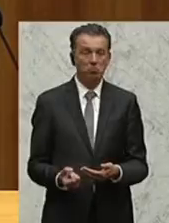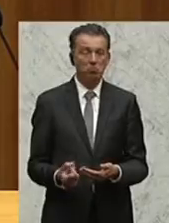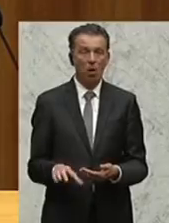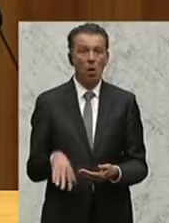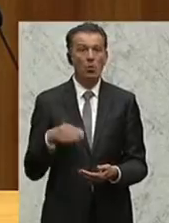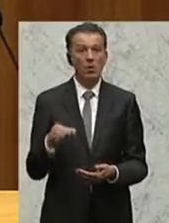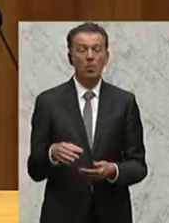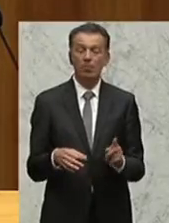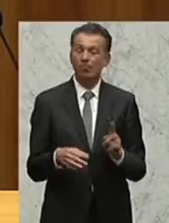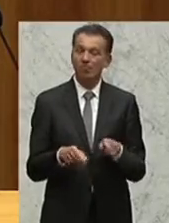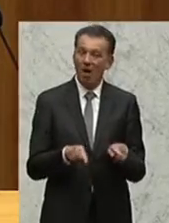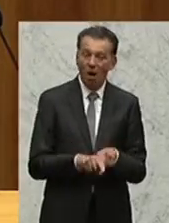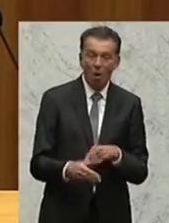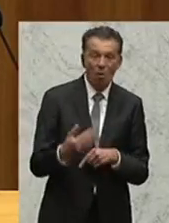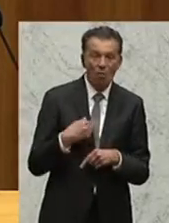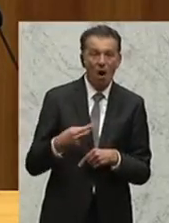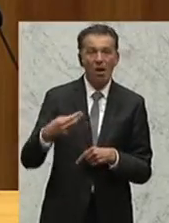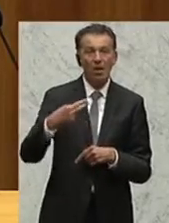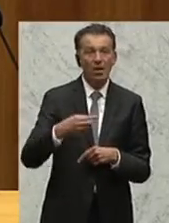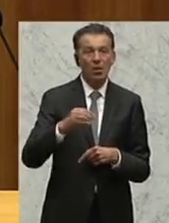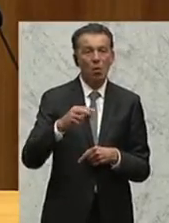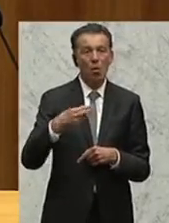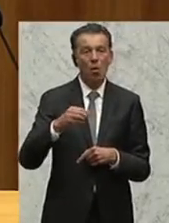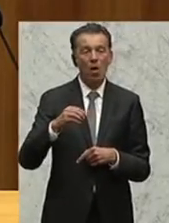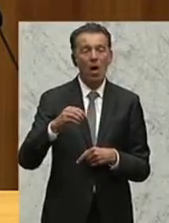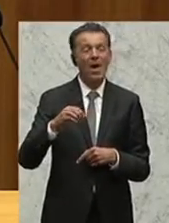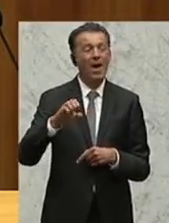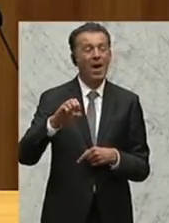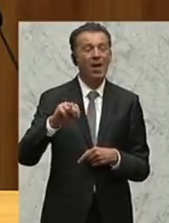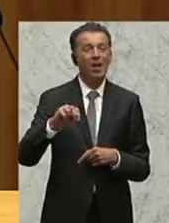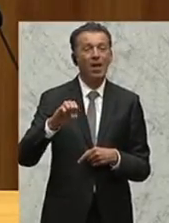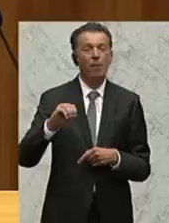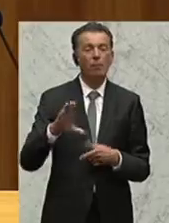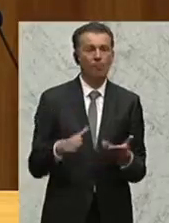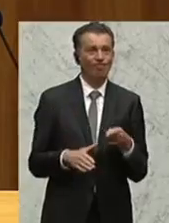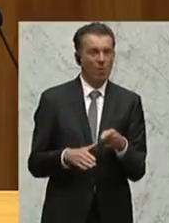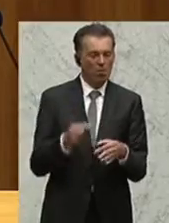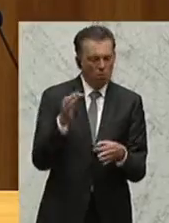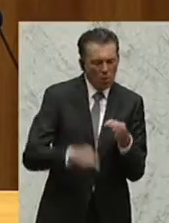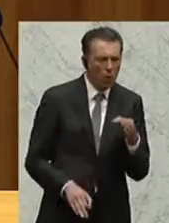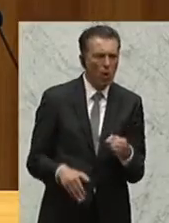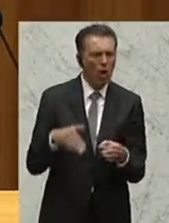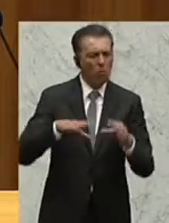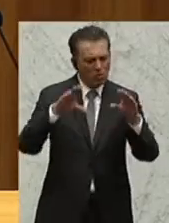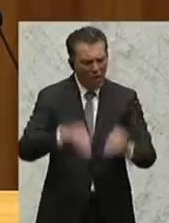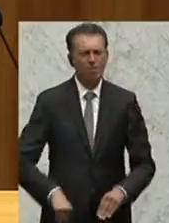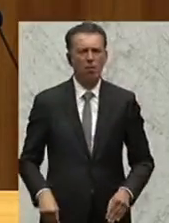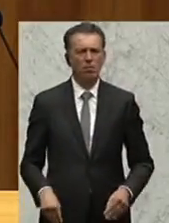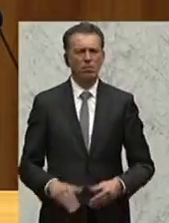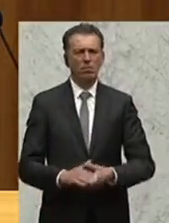Kollege Demessel. Solchen Betrügereien ist aus meiner Sicht ganz entschieden entgegenzutreten.